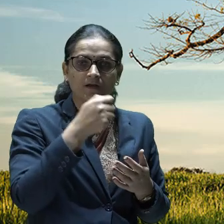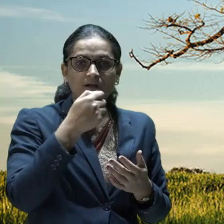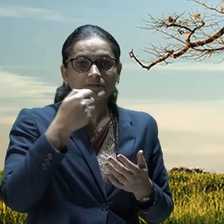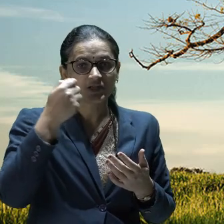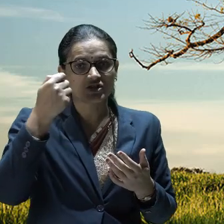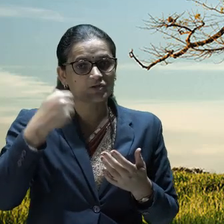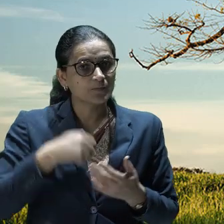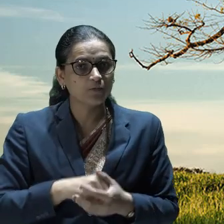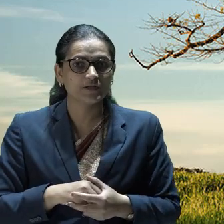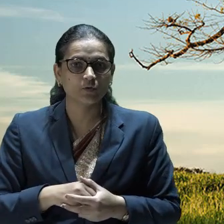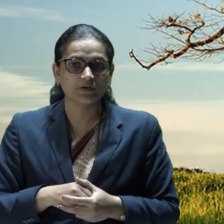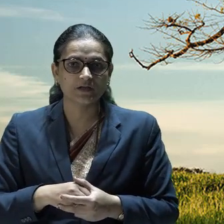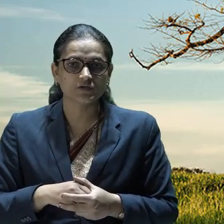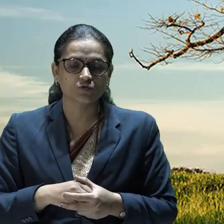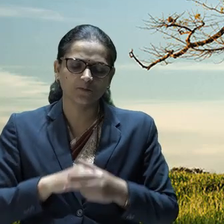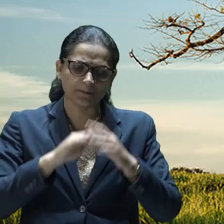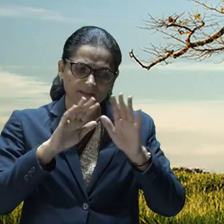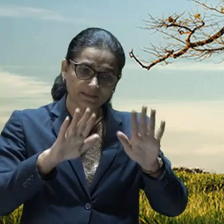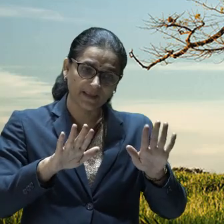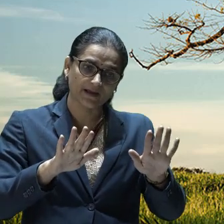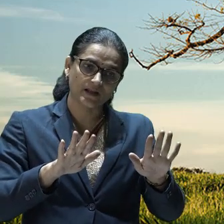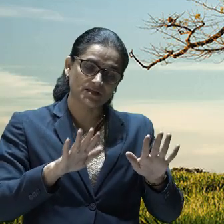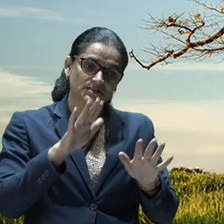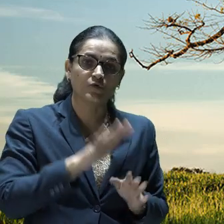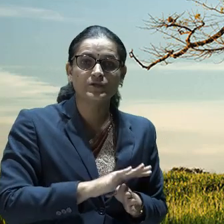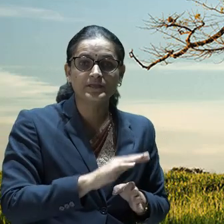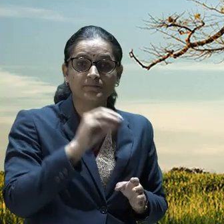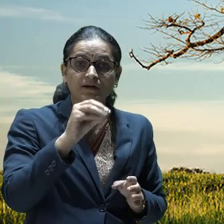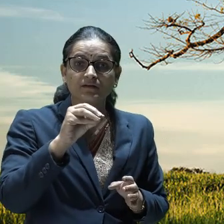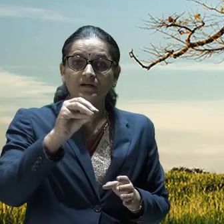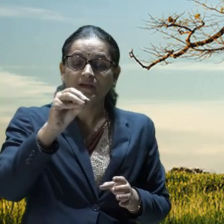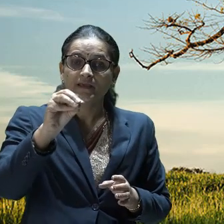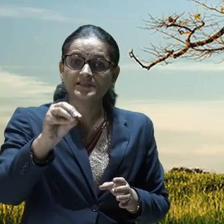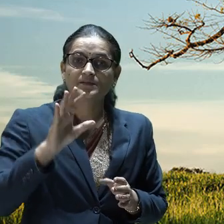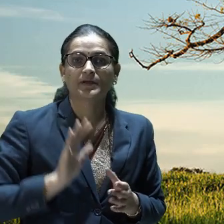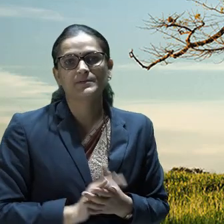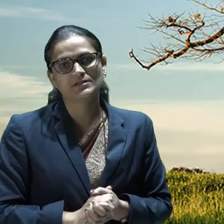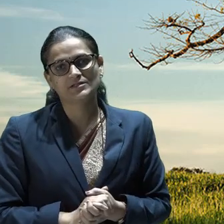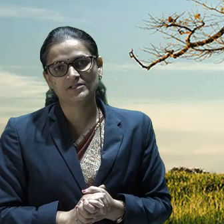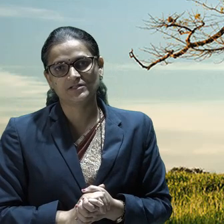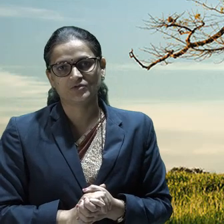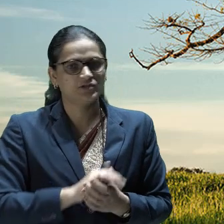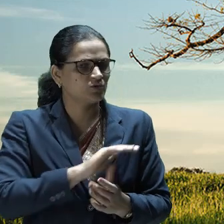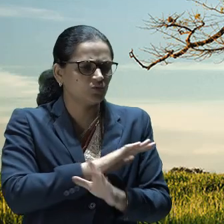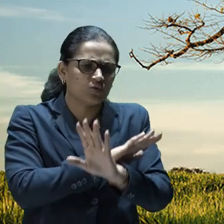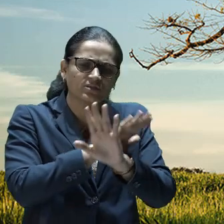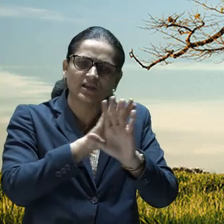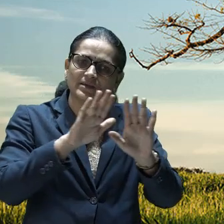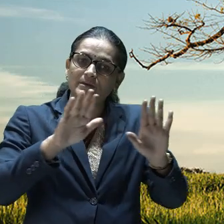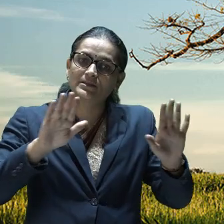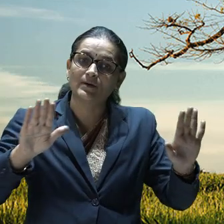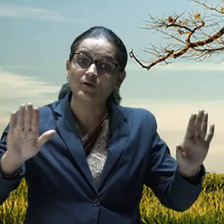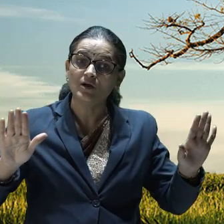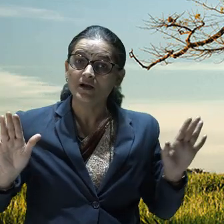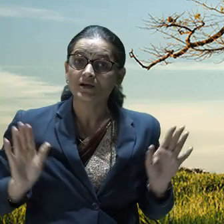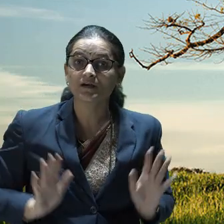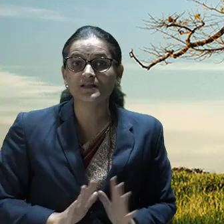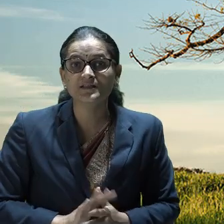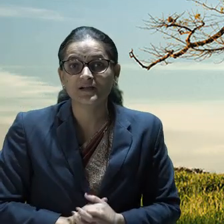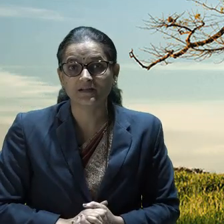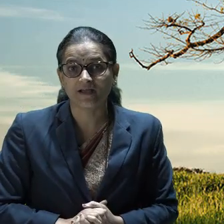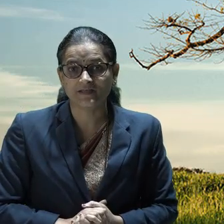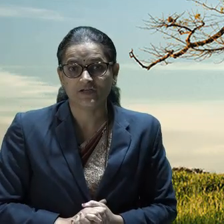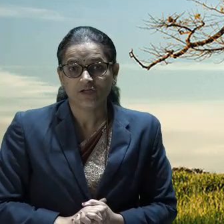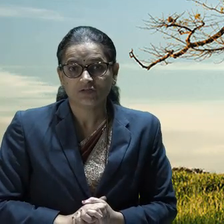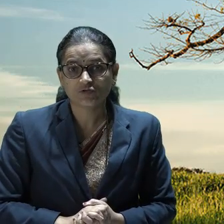फळ, त्याच्यानंतर फुले तोडणारा असो, तो प्रत्येकाला सावली, फळं हे समान पद्धतीनं देतो. तिथं तो कोणताही भेदभाव